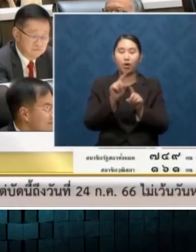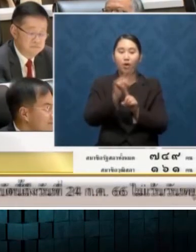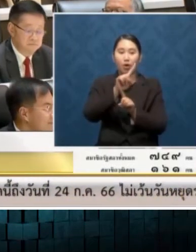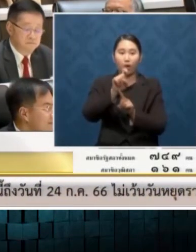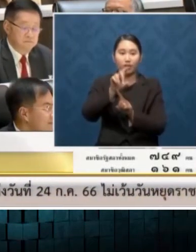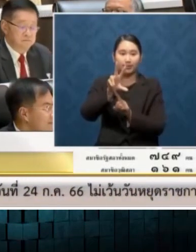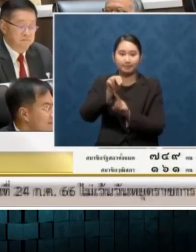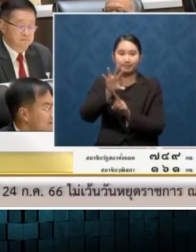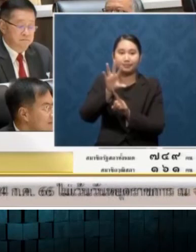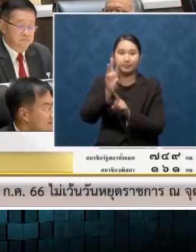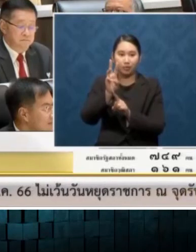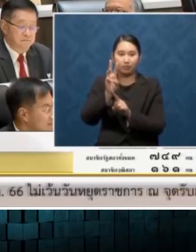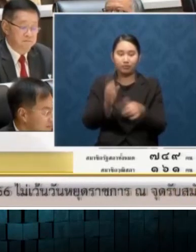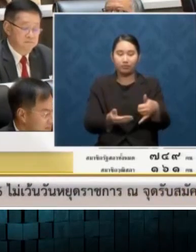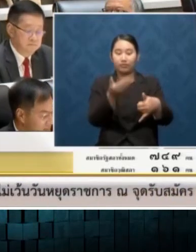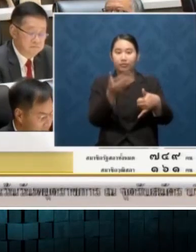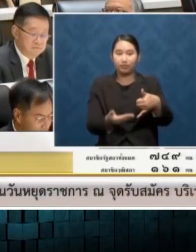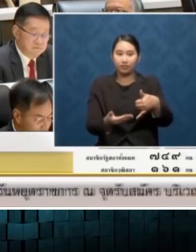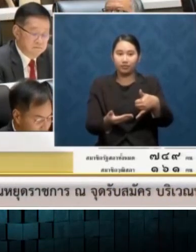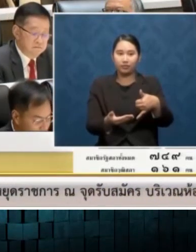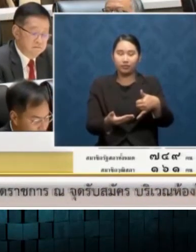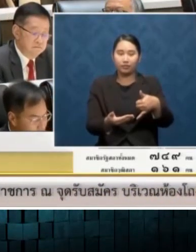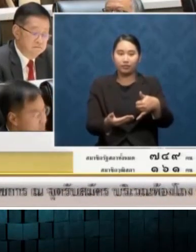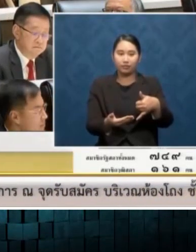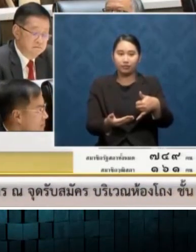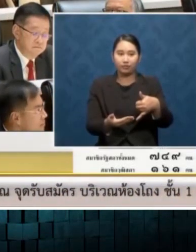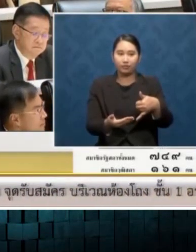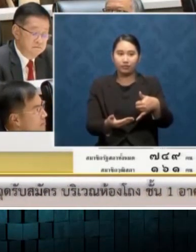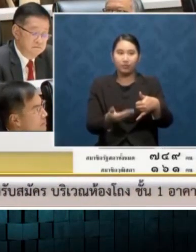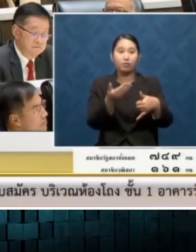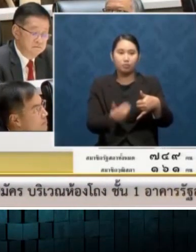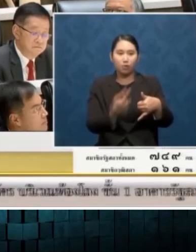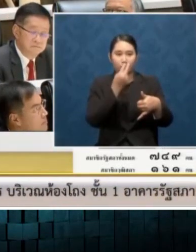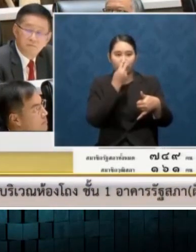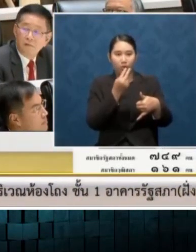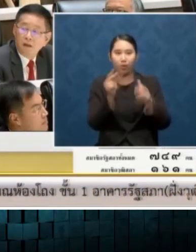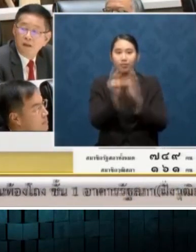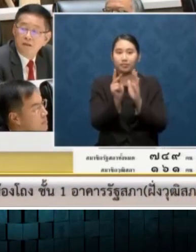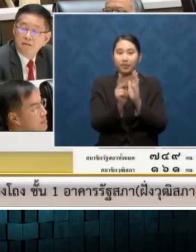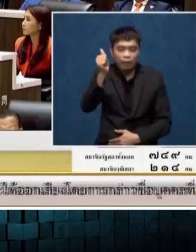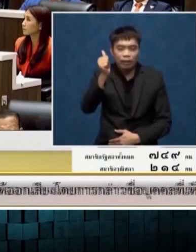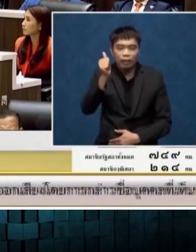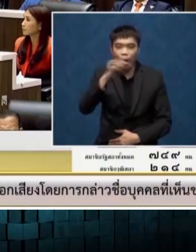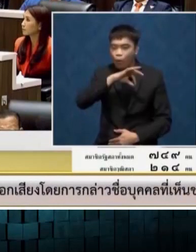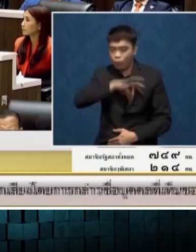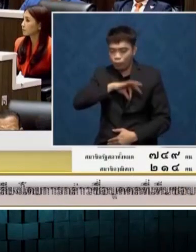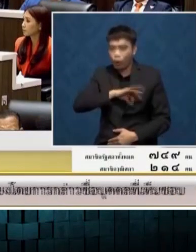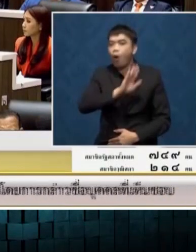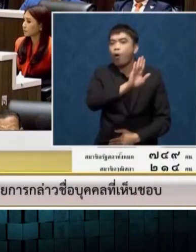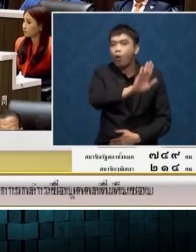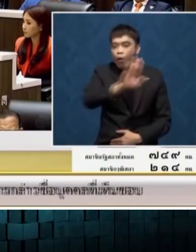กับคุณพิทาได้กล่าวแสดงวิสัยทัศน์นะครับลองย้อนกลับไปฟังเสียงคุณ